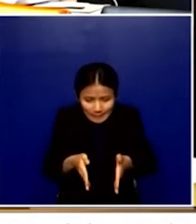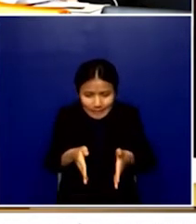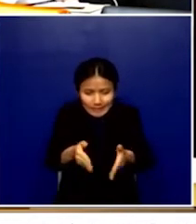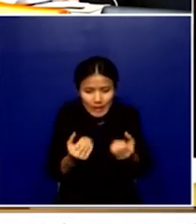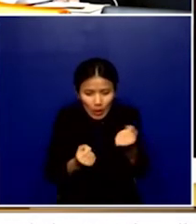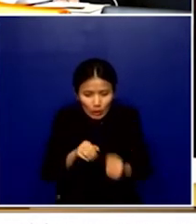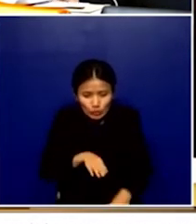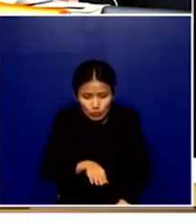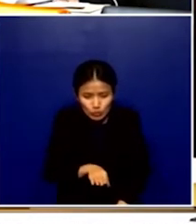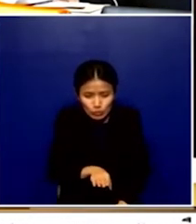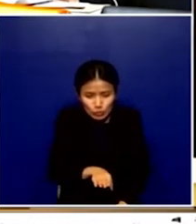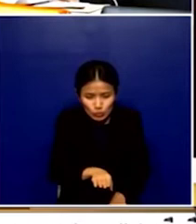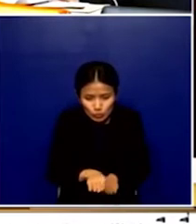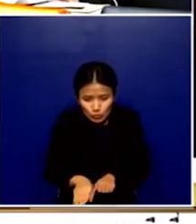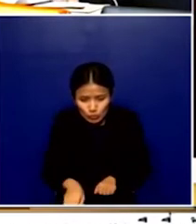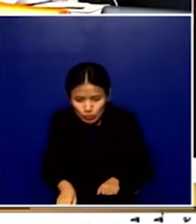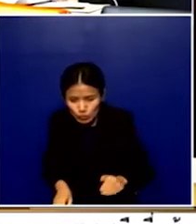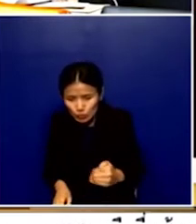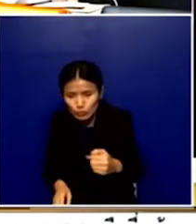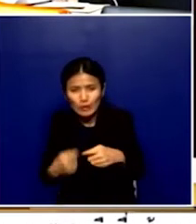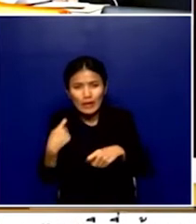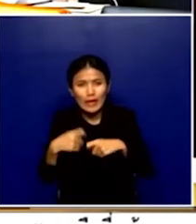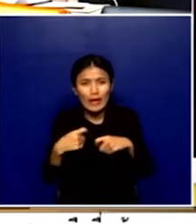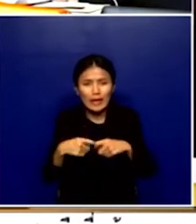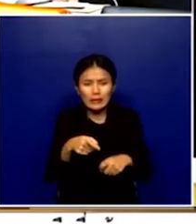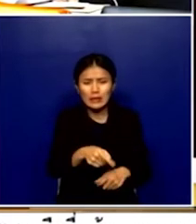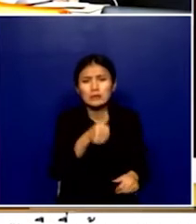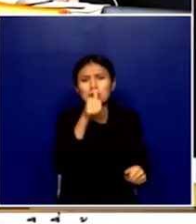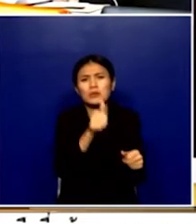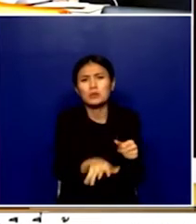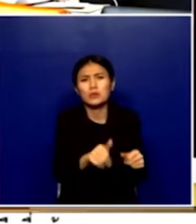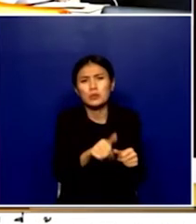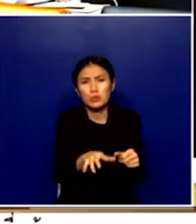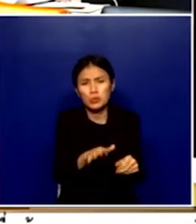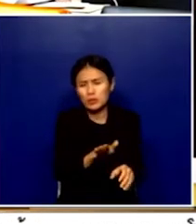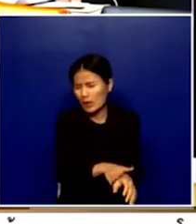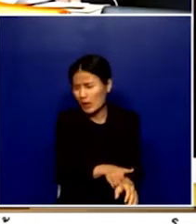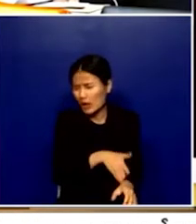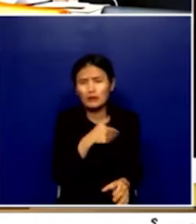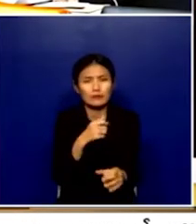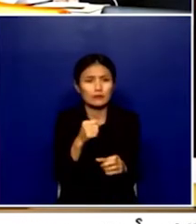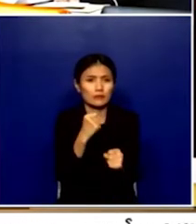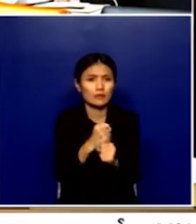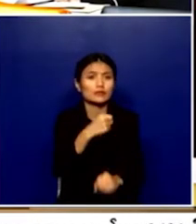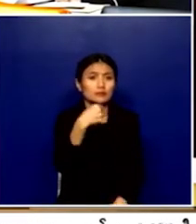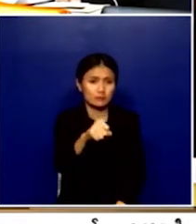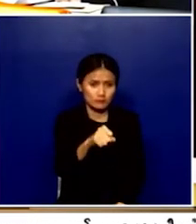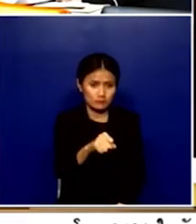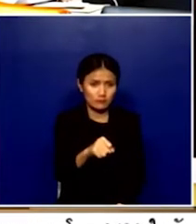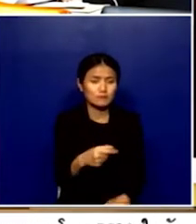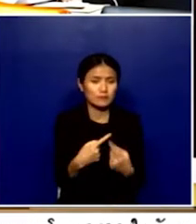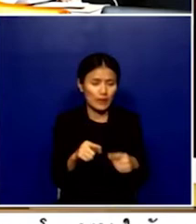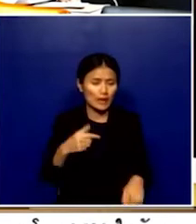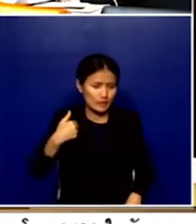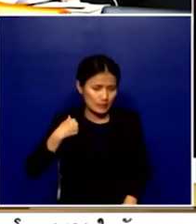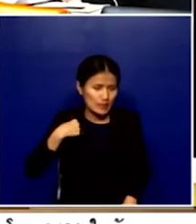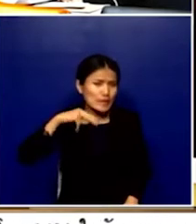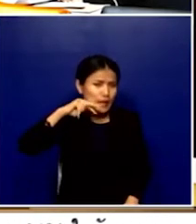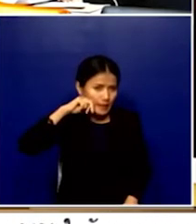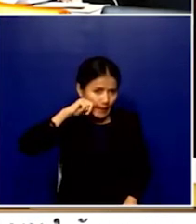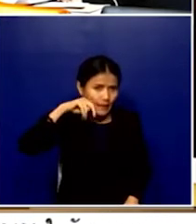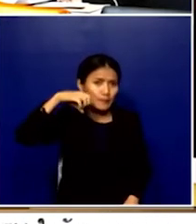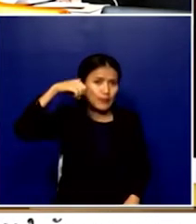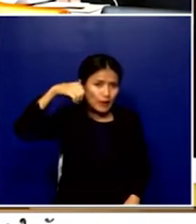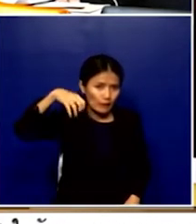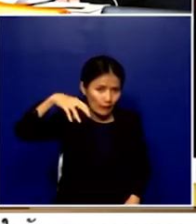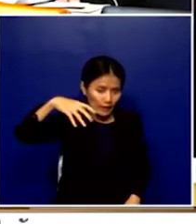วกท่านไม่อยู่มาเป็ 10 ปีแล้ว นัตงแต่เป็ผอบอถอบอแต่ยัมีรายการข้าไฟ ดูค่ะข้าไฟ